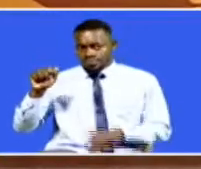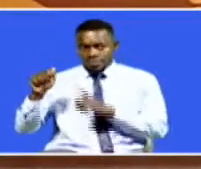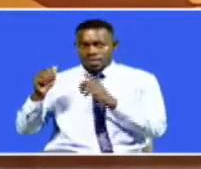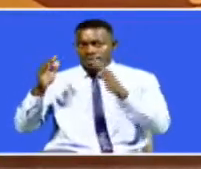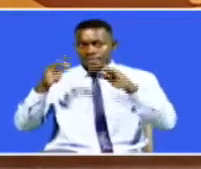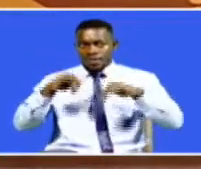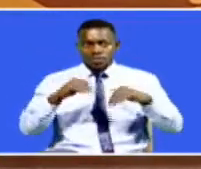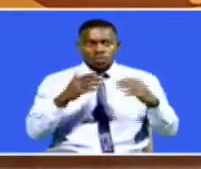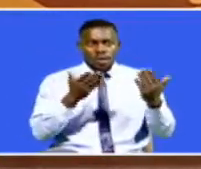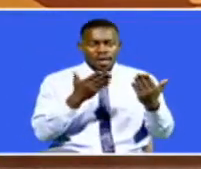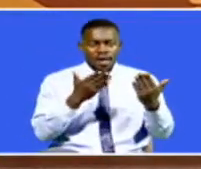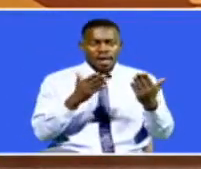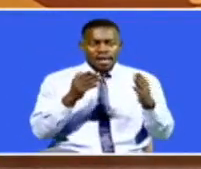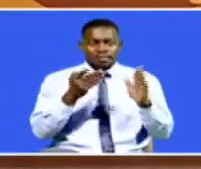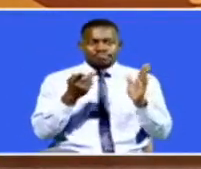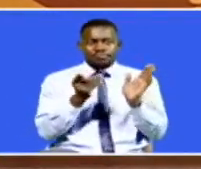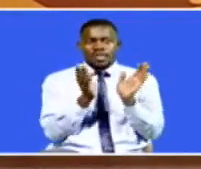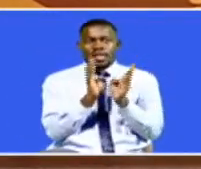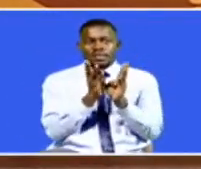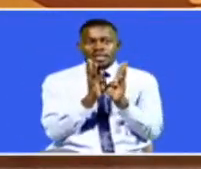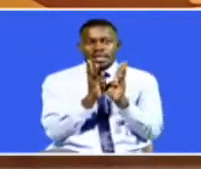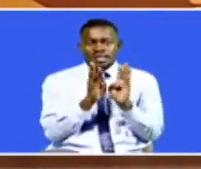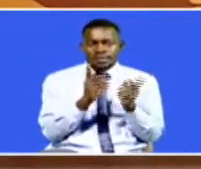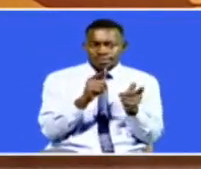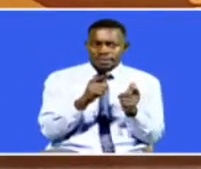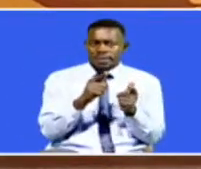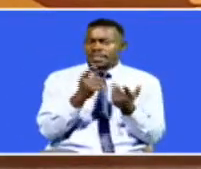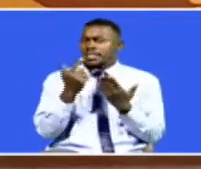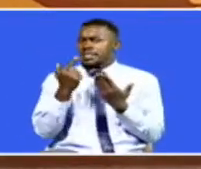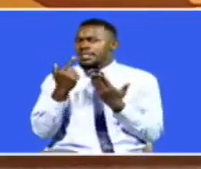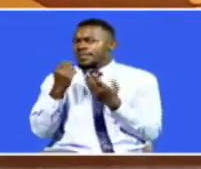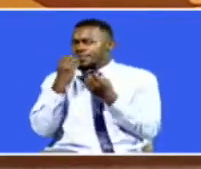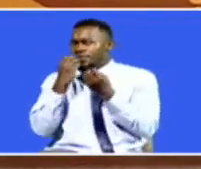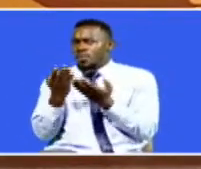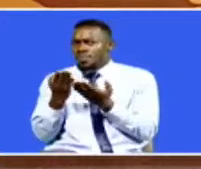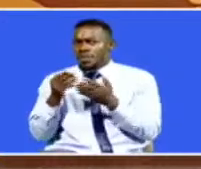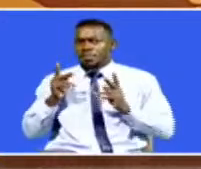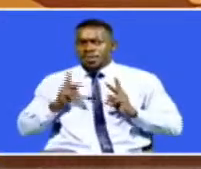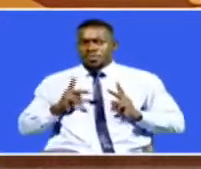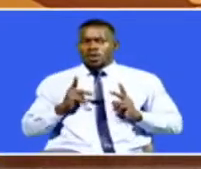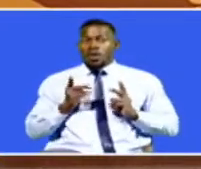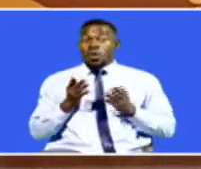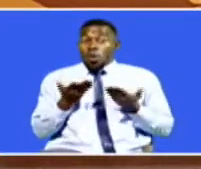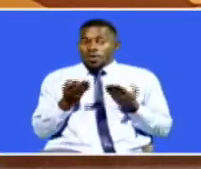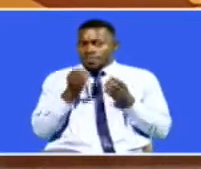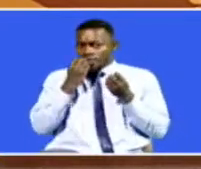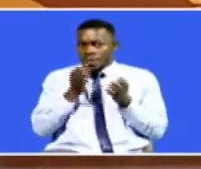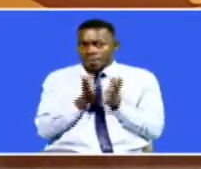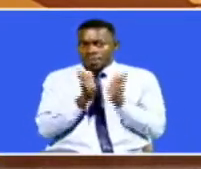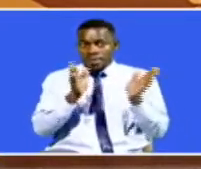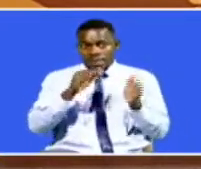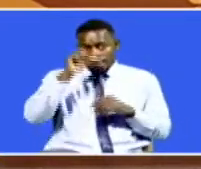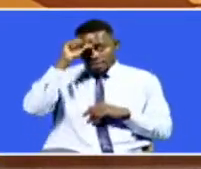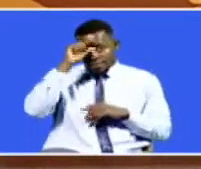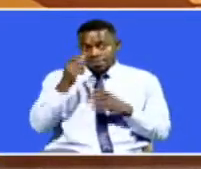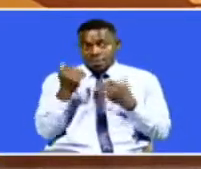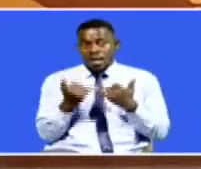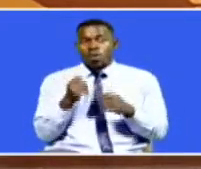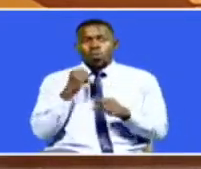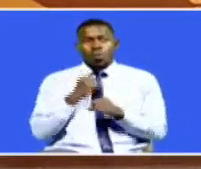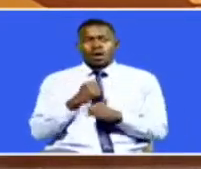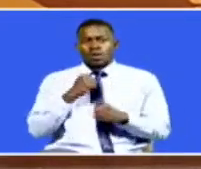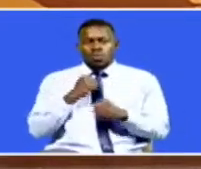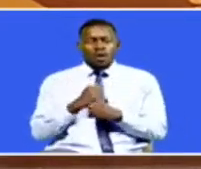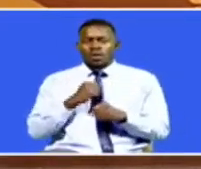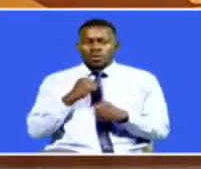Nairobi, imebainika kuwa serikali inafanya jitihada ili kupeana hati miliki kidijitali, japo wameombwa pia kupongeza ama